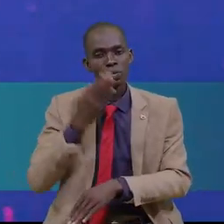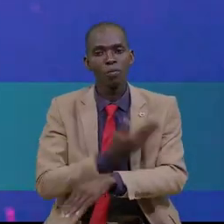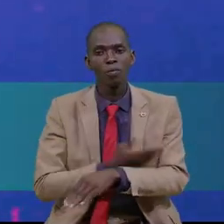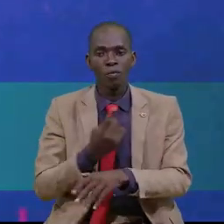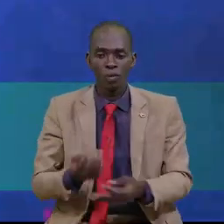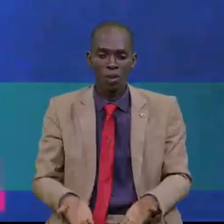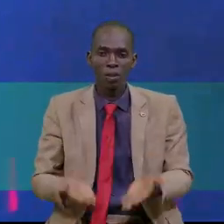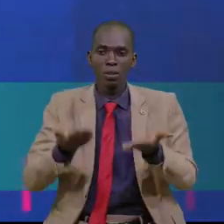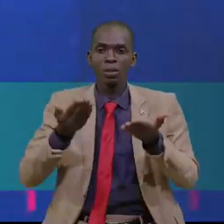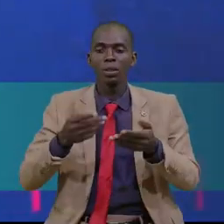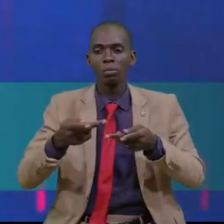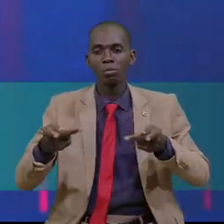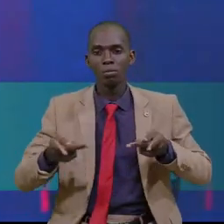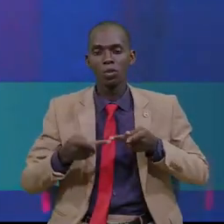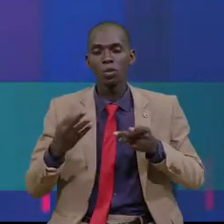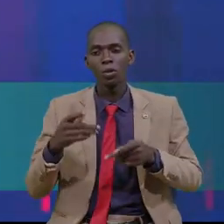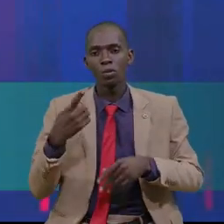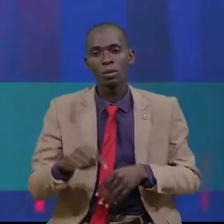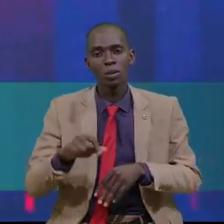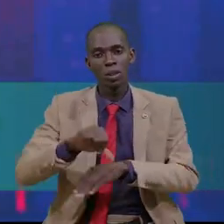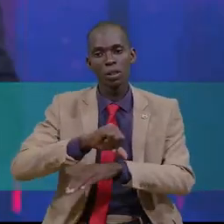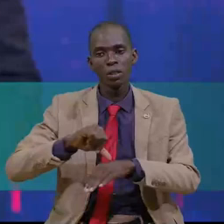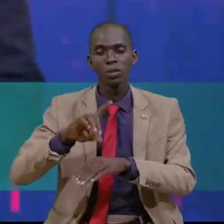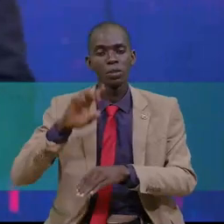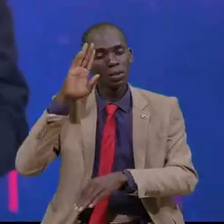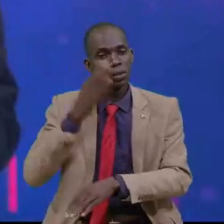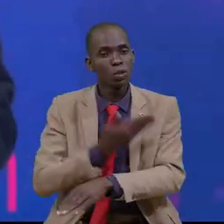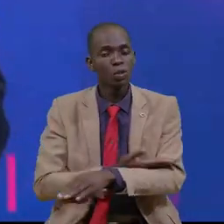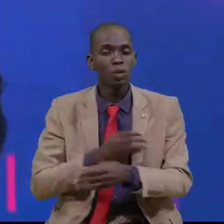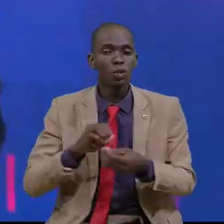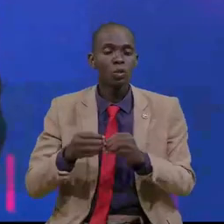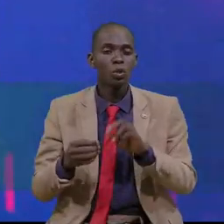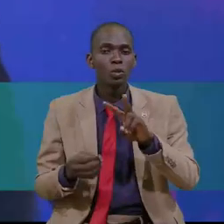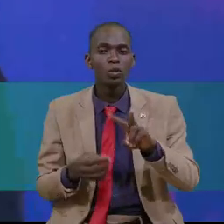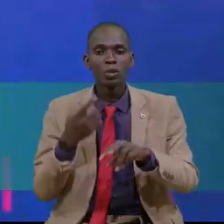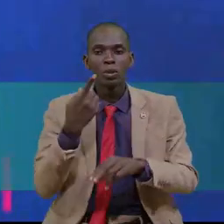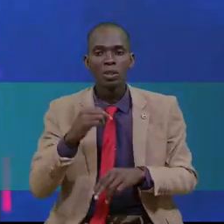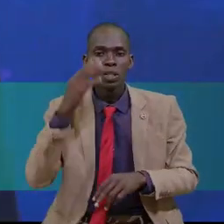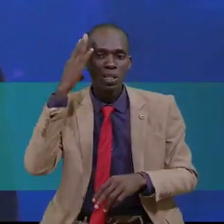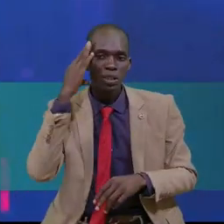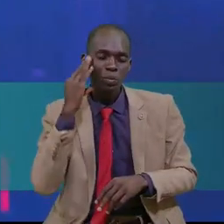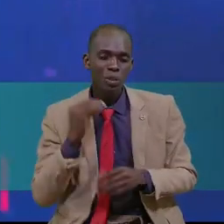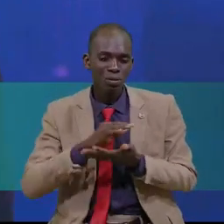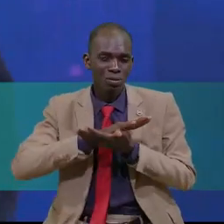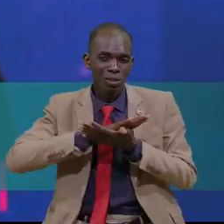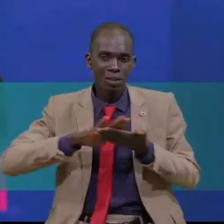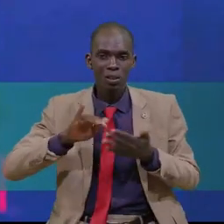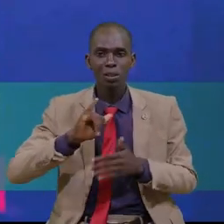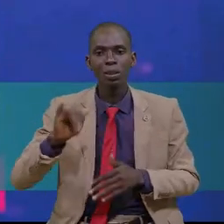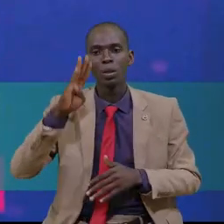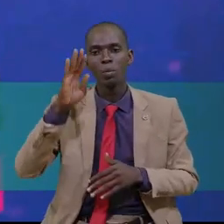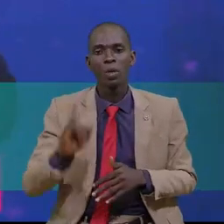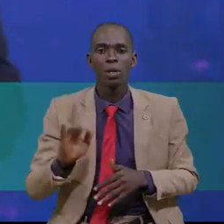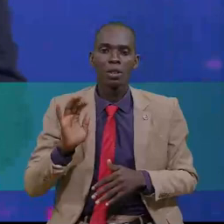La position exaltée du Fils oint. Deuxième élément, l'expérience de la purification par